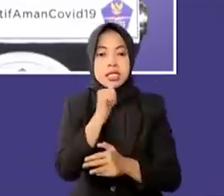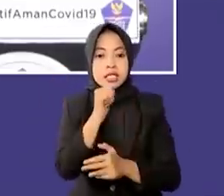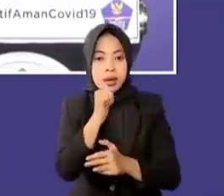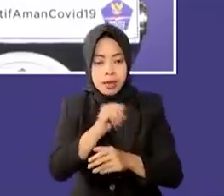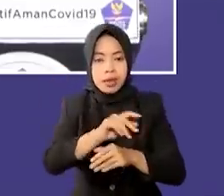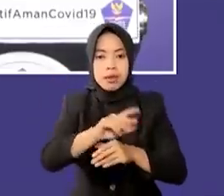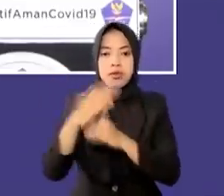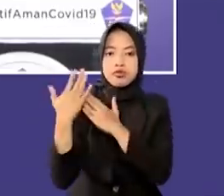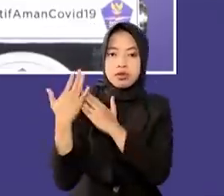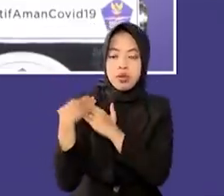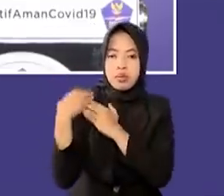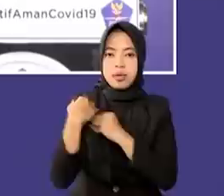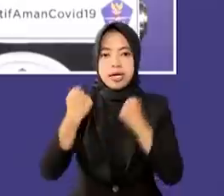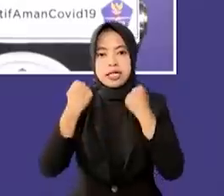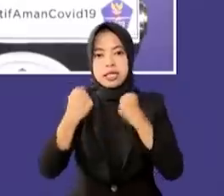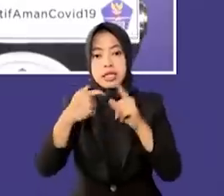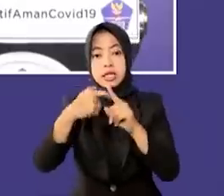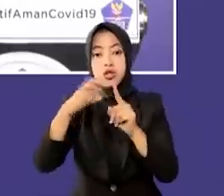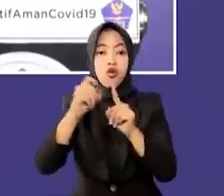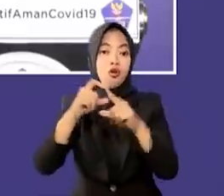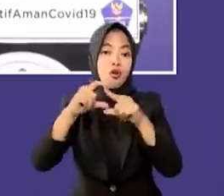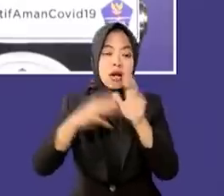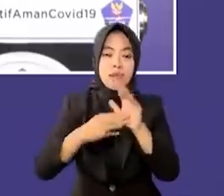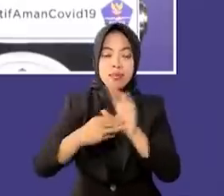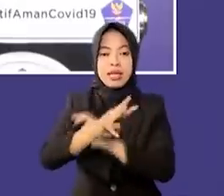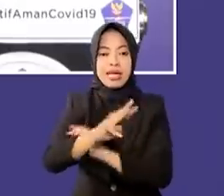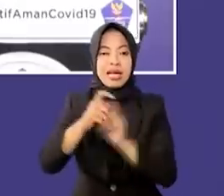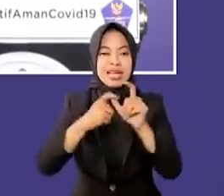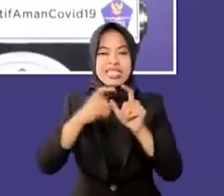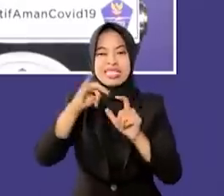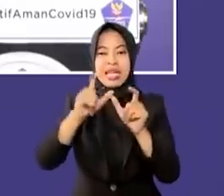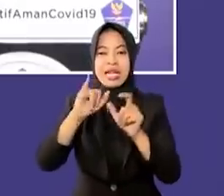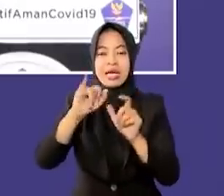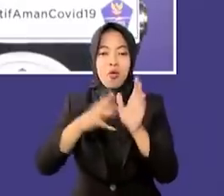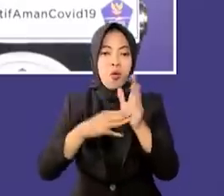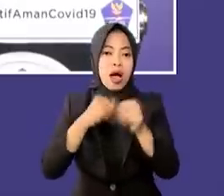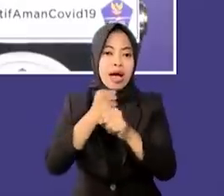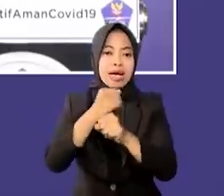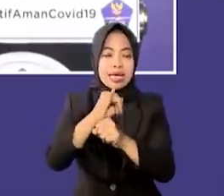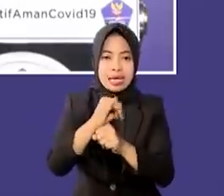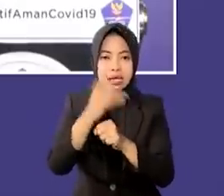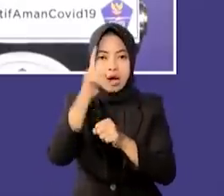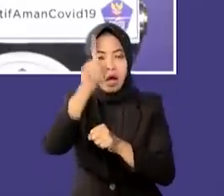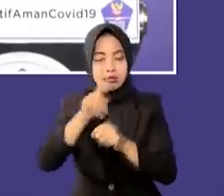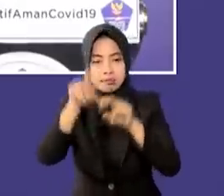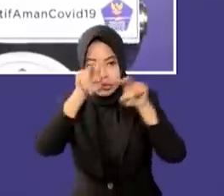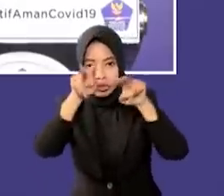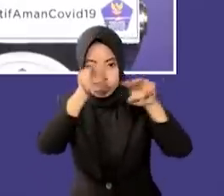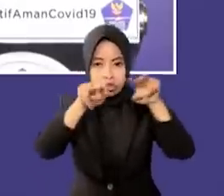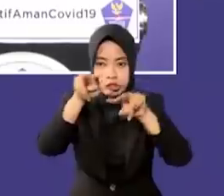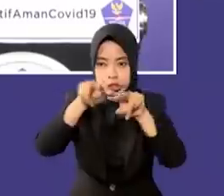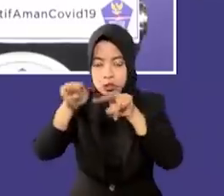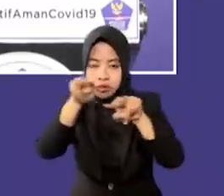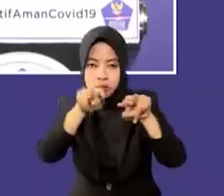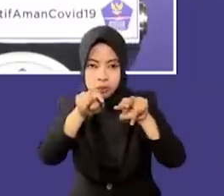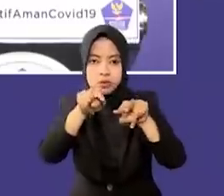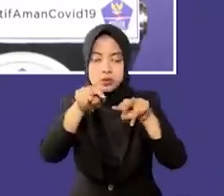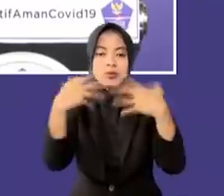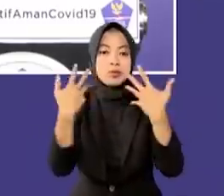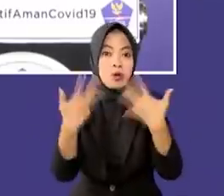unsur kesehatan dari kodam3siliwangi yang memantau terus-menerus sepanjang